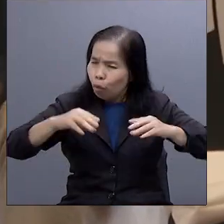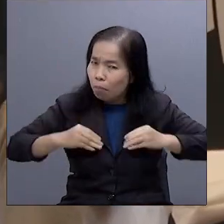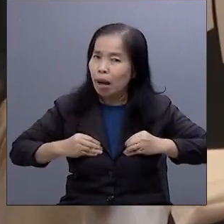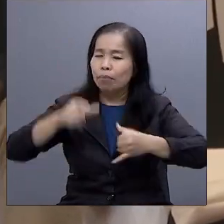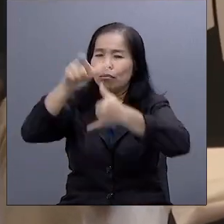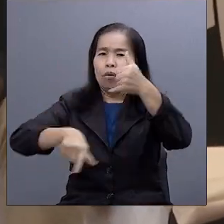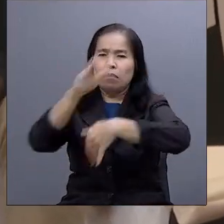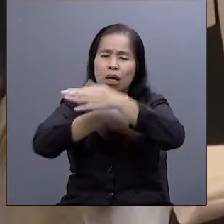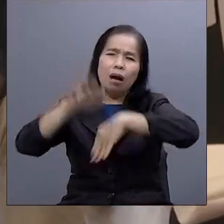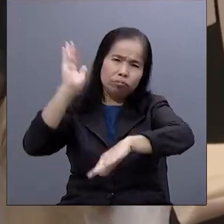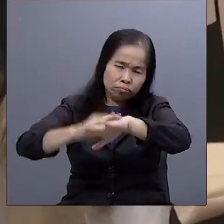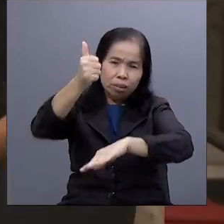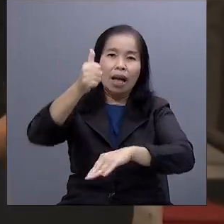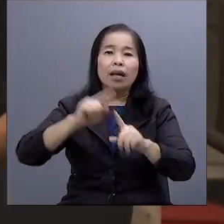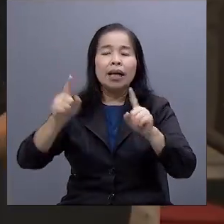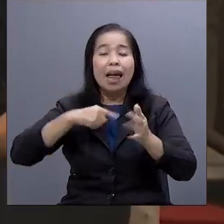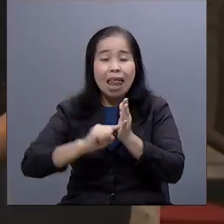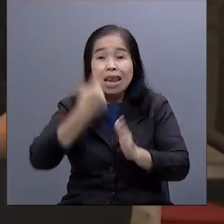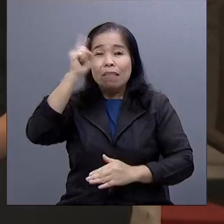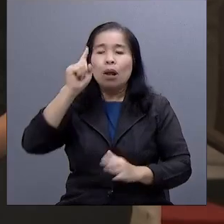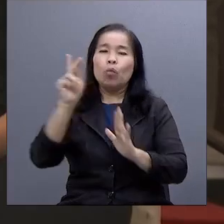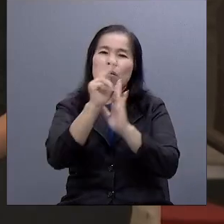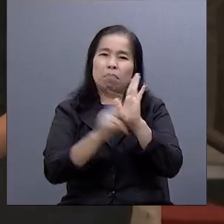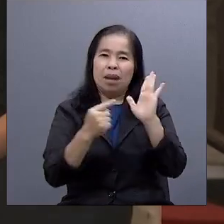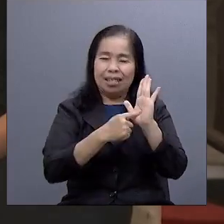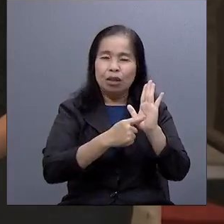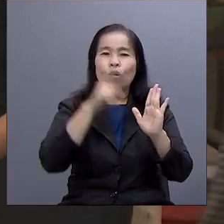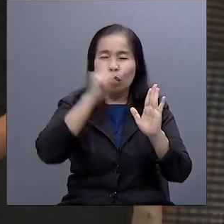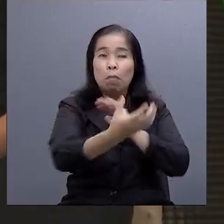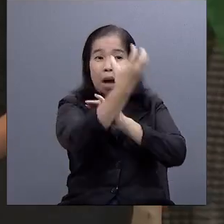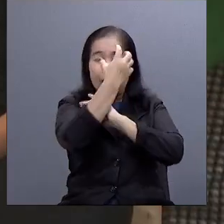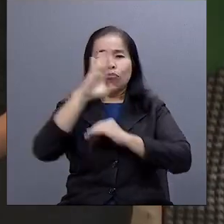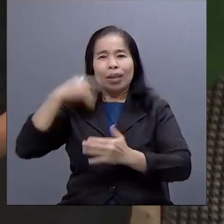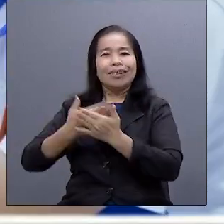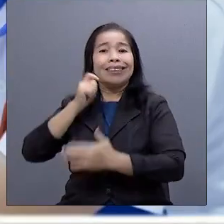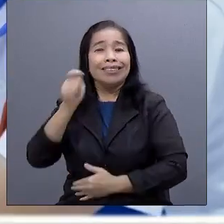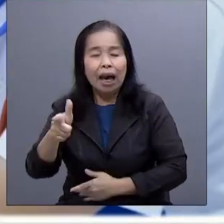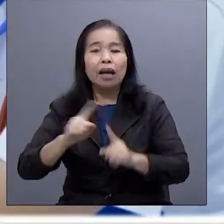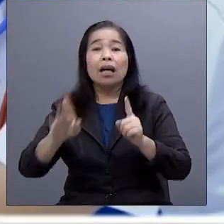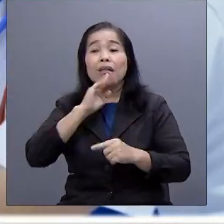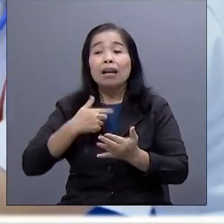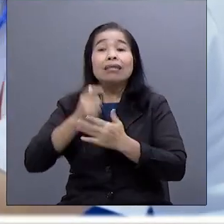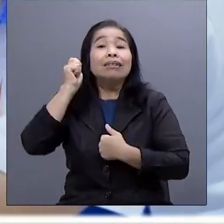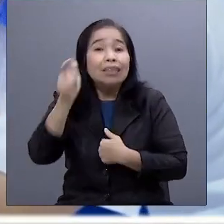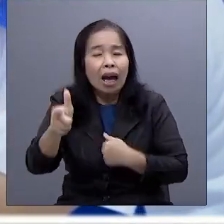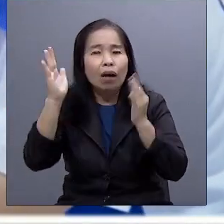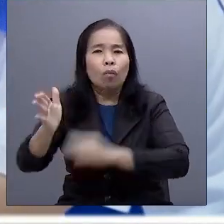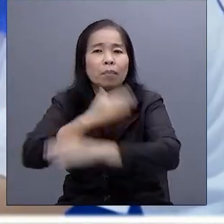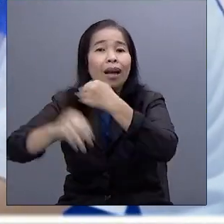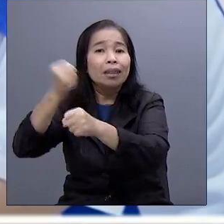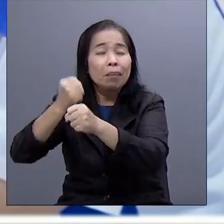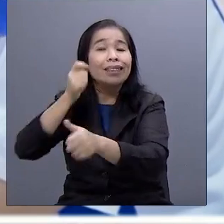จุดเริ่มต้นอาจะมาจากการจ้างเพรากฎหมายให้จ้างแต่ว่าในเมอจะต้องจ้างแล้วอยากให้